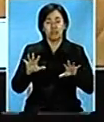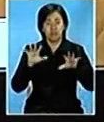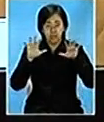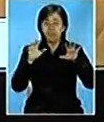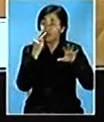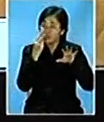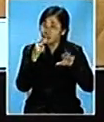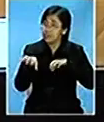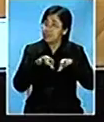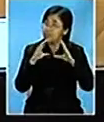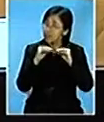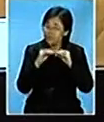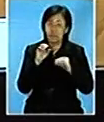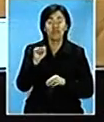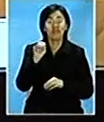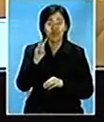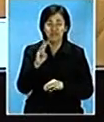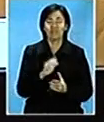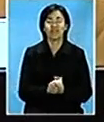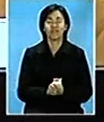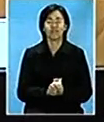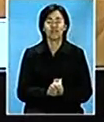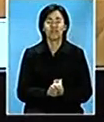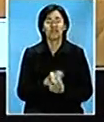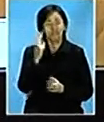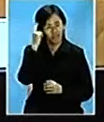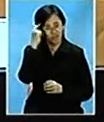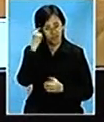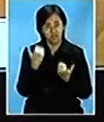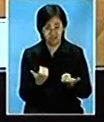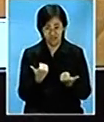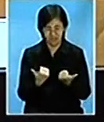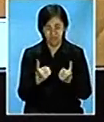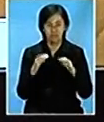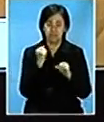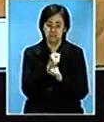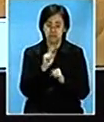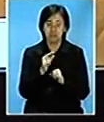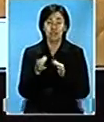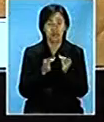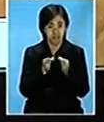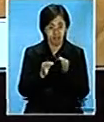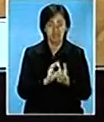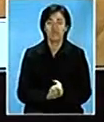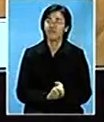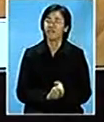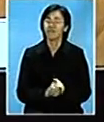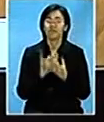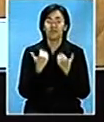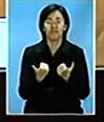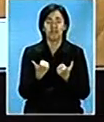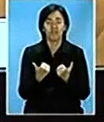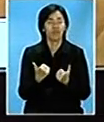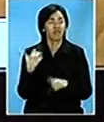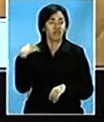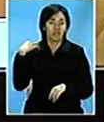มการประชุมของวุฒิสภานะได้เข้าใจนะว่าขณะนี้กำลังทำอะไรอยู่นะครับคือขณะมีอาส